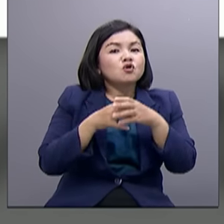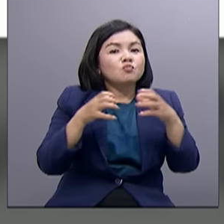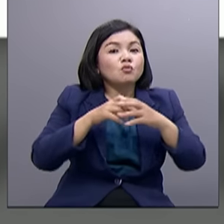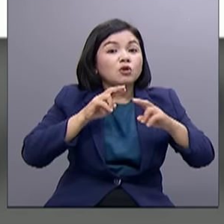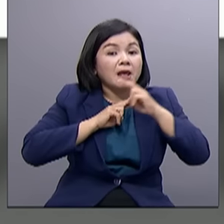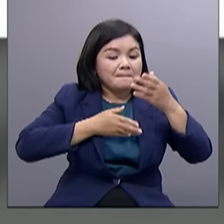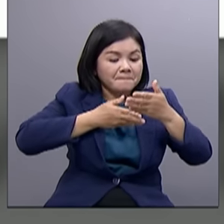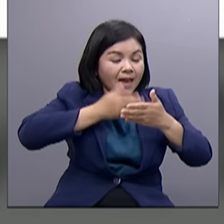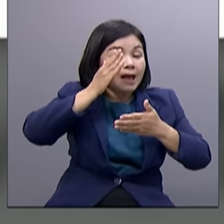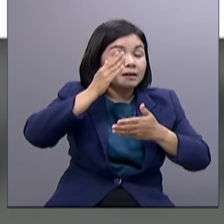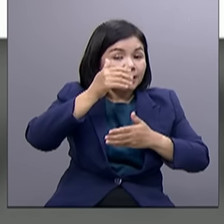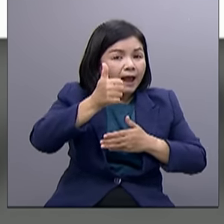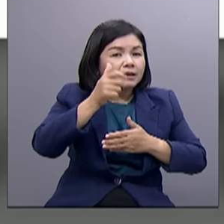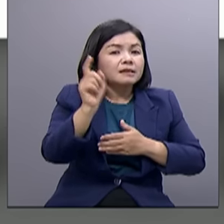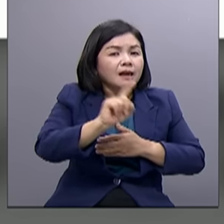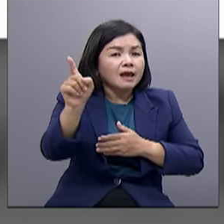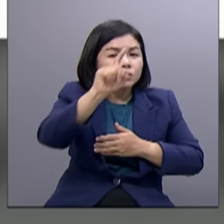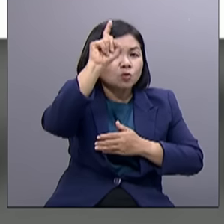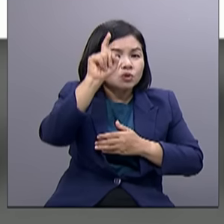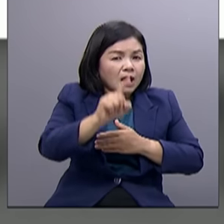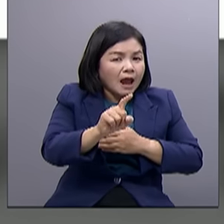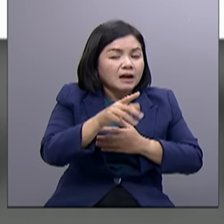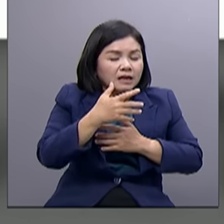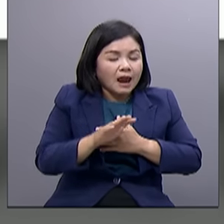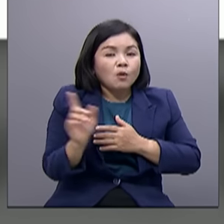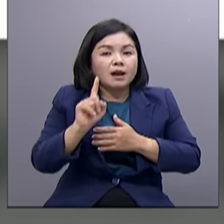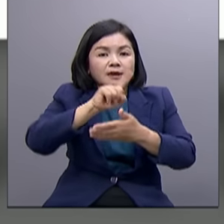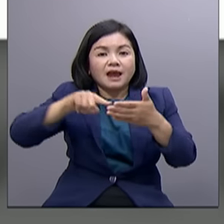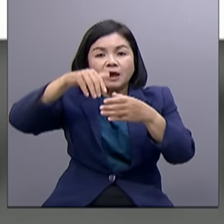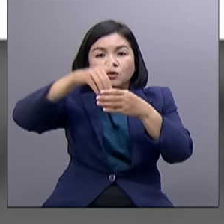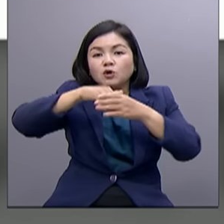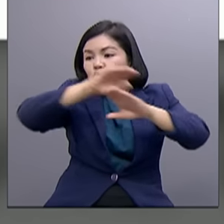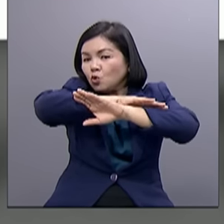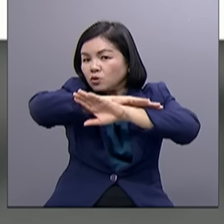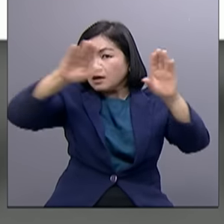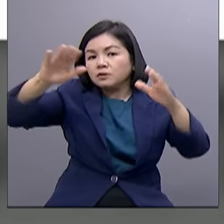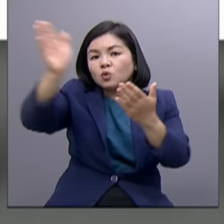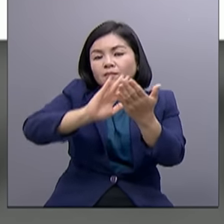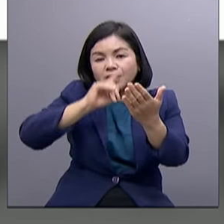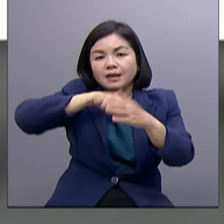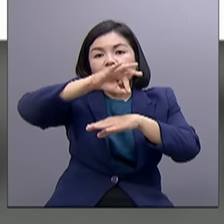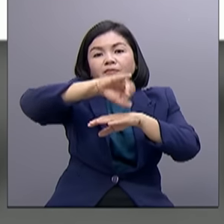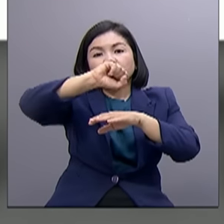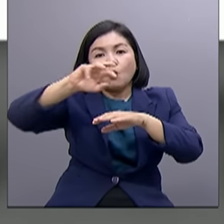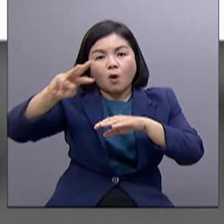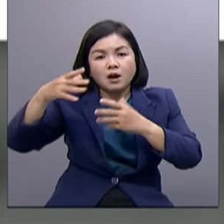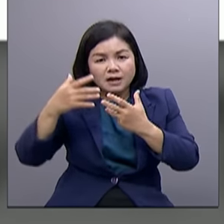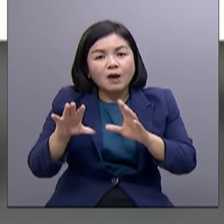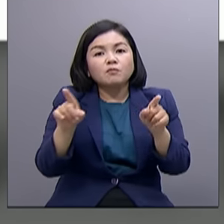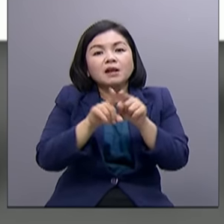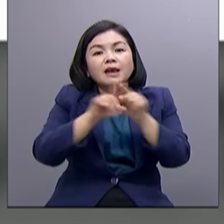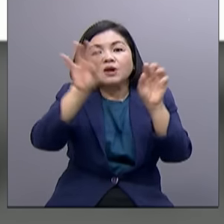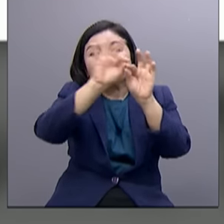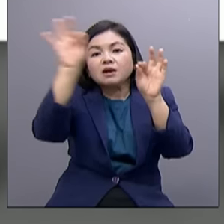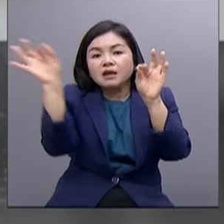เองผ่านเข้ารอบหรือไม่รวมทั้งเรียกร้องให้การเลือกตั้งเป็นโมฆะทั้งหมดแล้วก็มีอีกโพสต์นึงนะคะที่เรียก